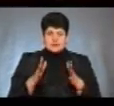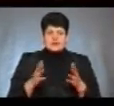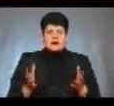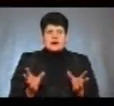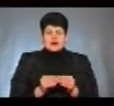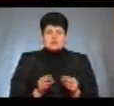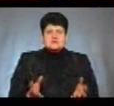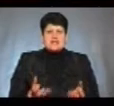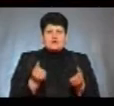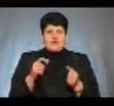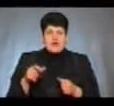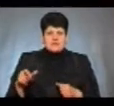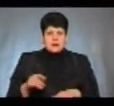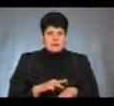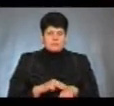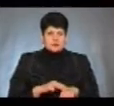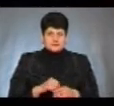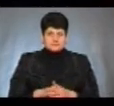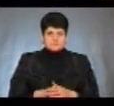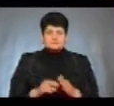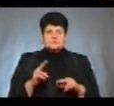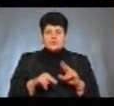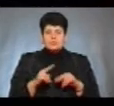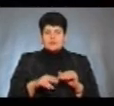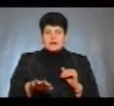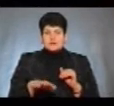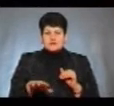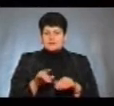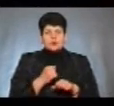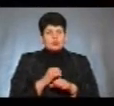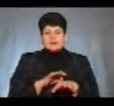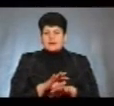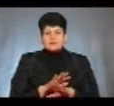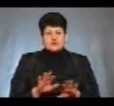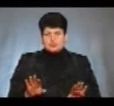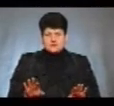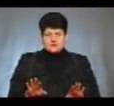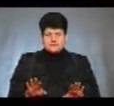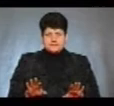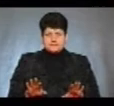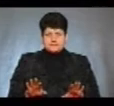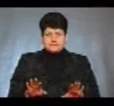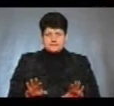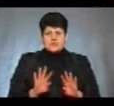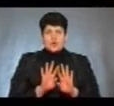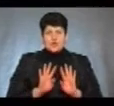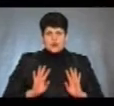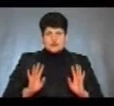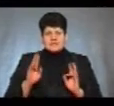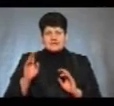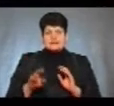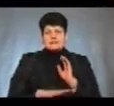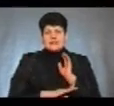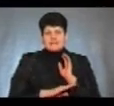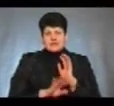та поліцією. Будівельні майданчики, які, на жаль, там роботи не ведуться. Воно десь огорожено тим дерев'яним парканом